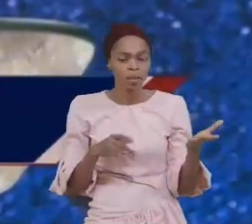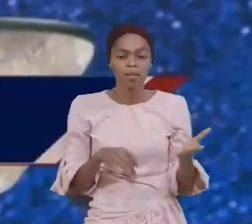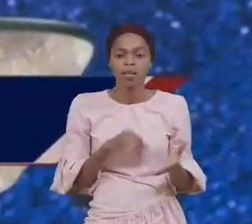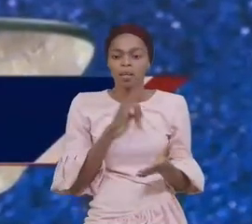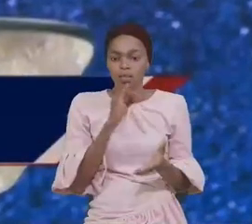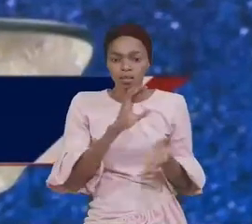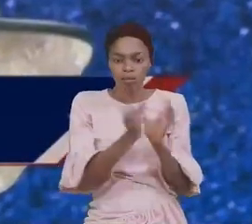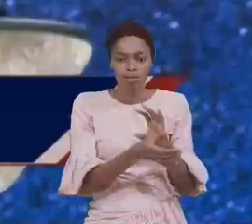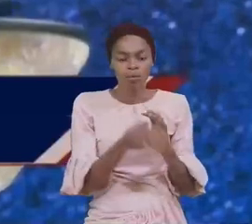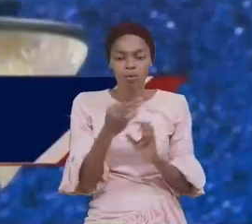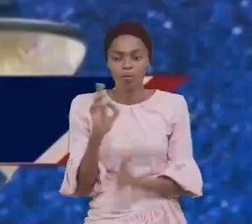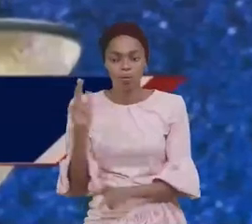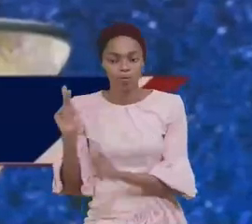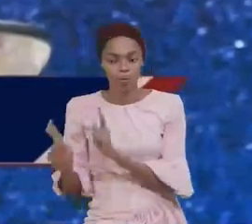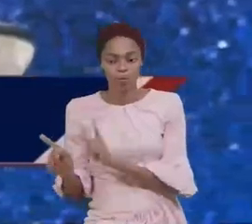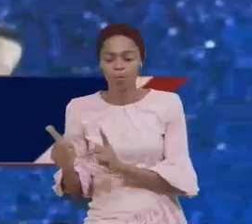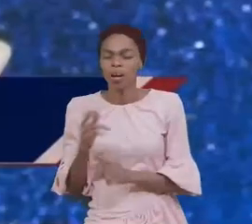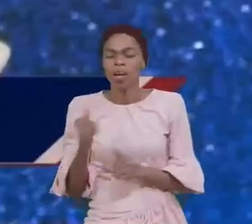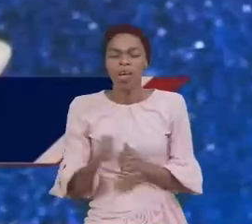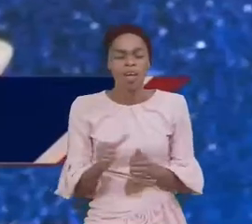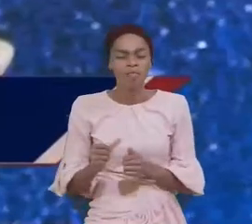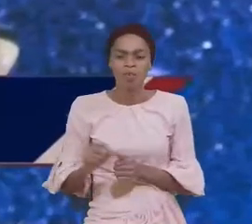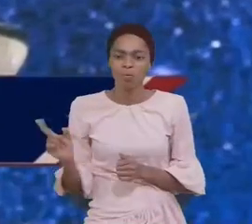des païens, et partout la conversion